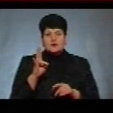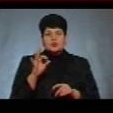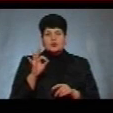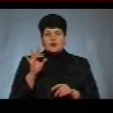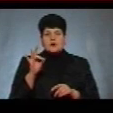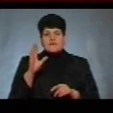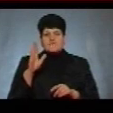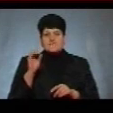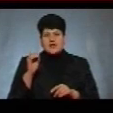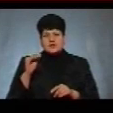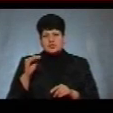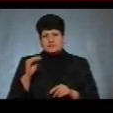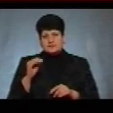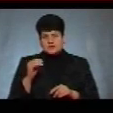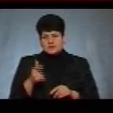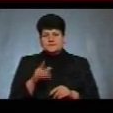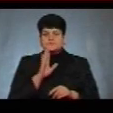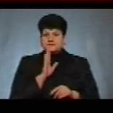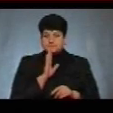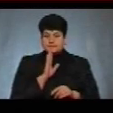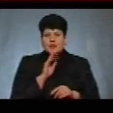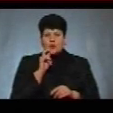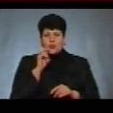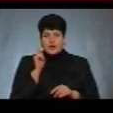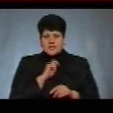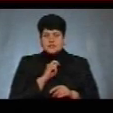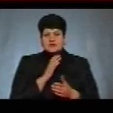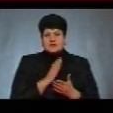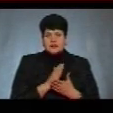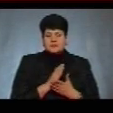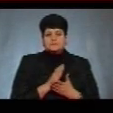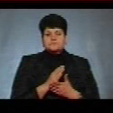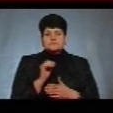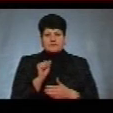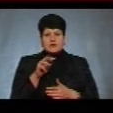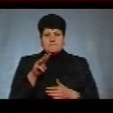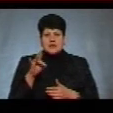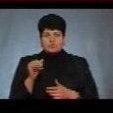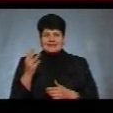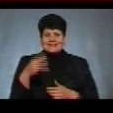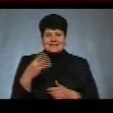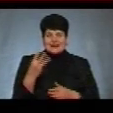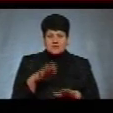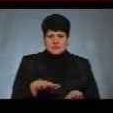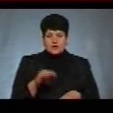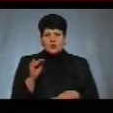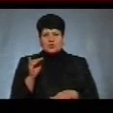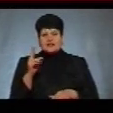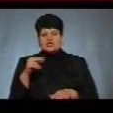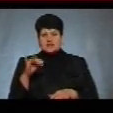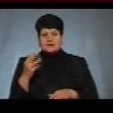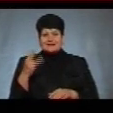Марте Олсбі-Ройсланд. Українські біатлоністки займають такі місця. Анастасія Маркушина на 33-му місці, Юлія Джима